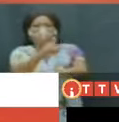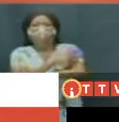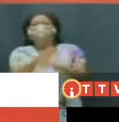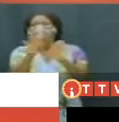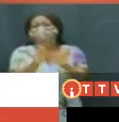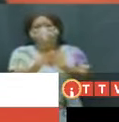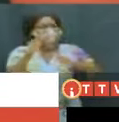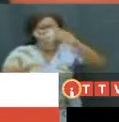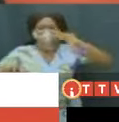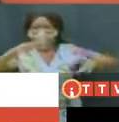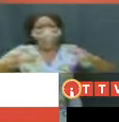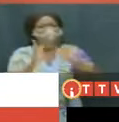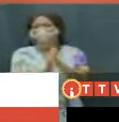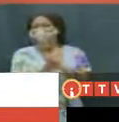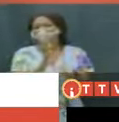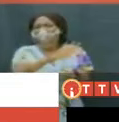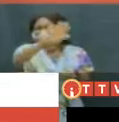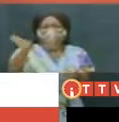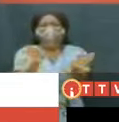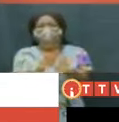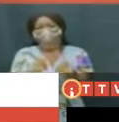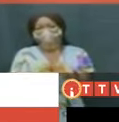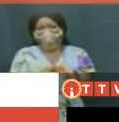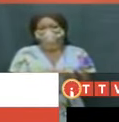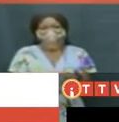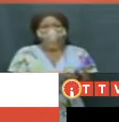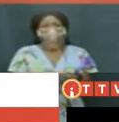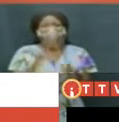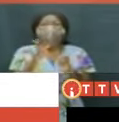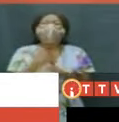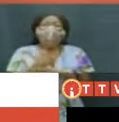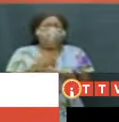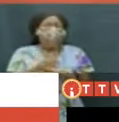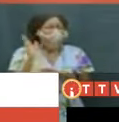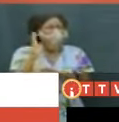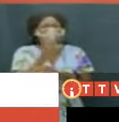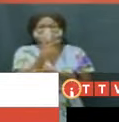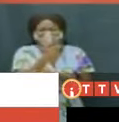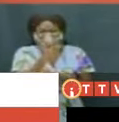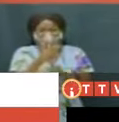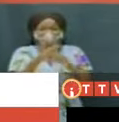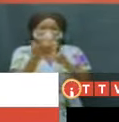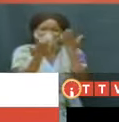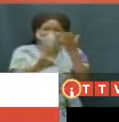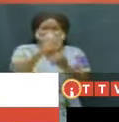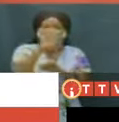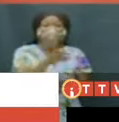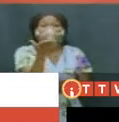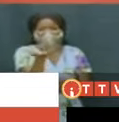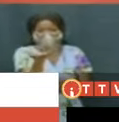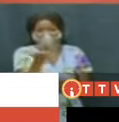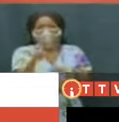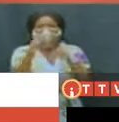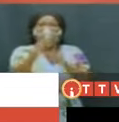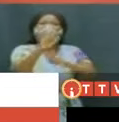chidwi ngati pali mafunso ena aliwonse funsani funsani mumvetsetse bwino bwino chimene tiyipange kuno kuboma kudzera